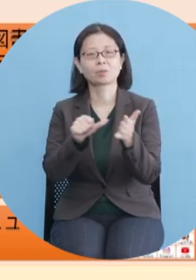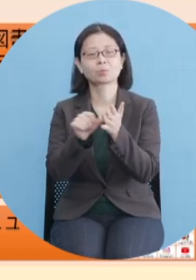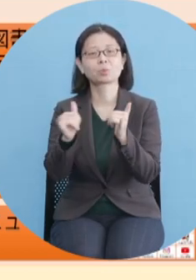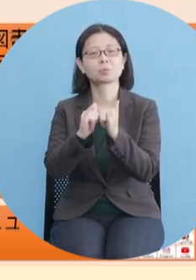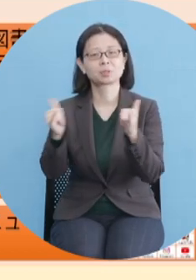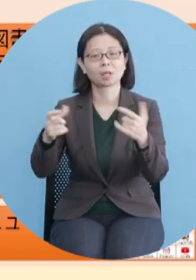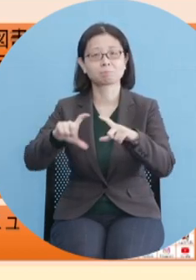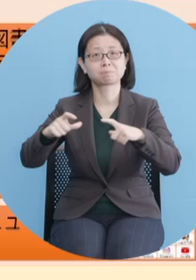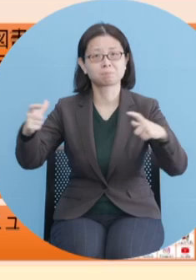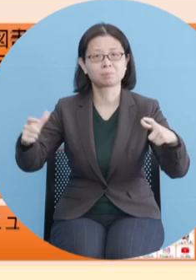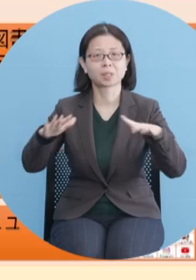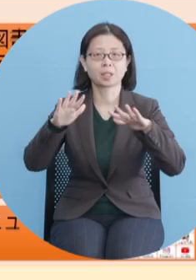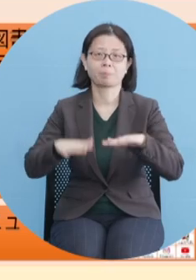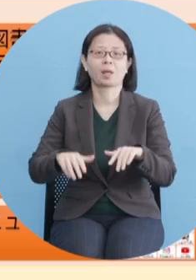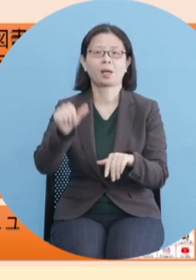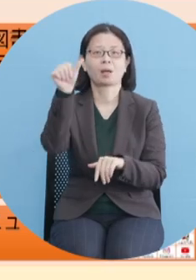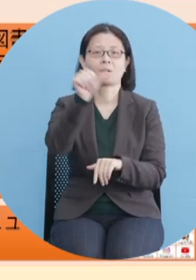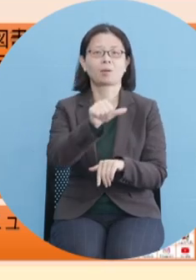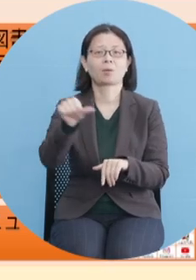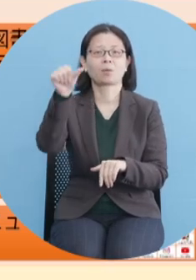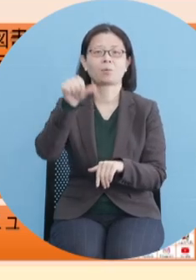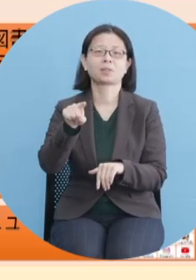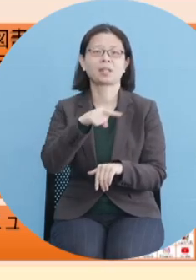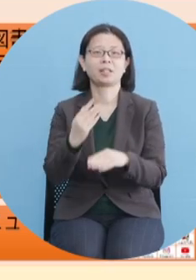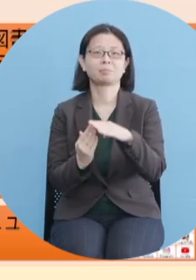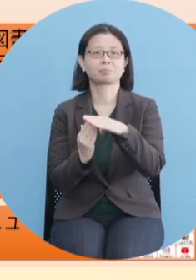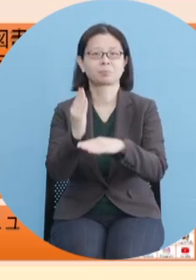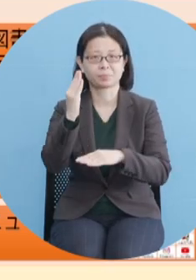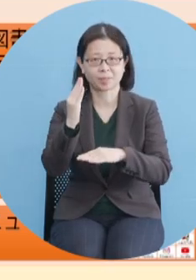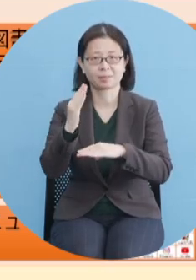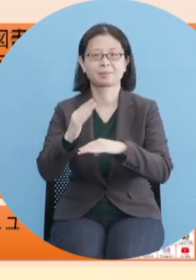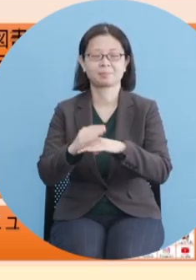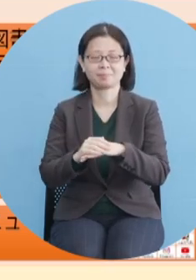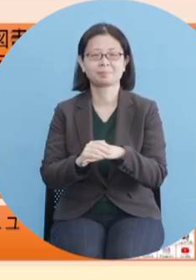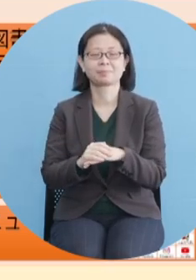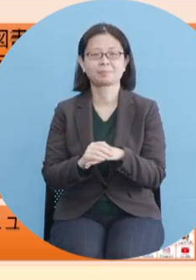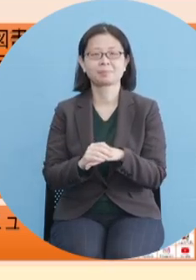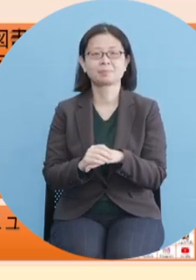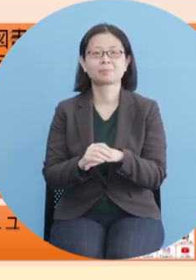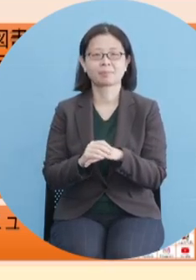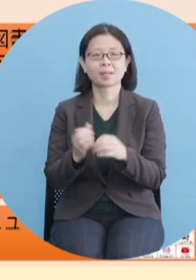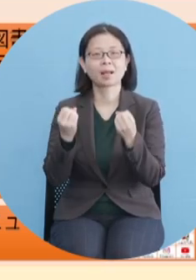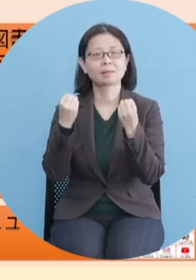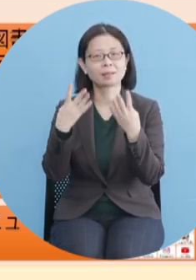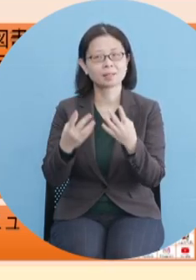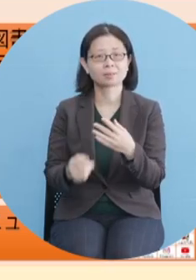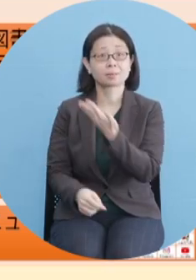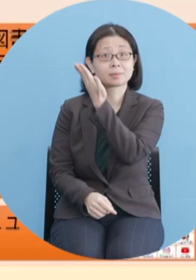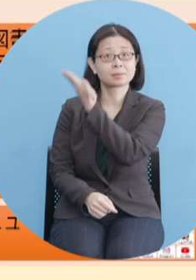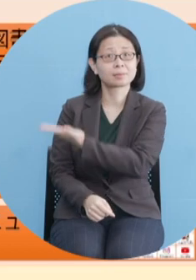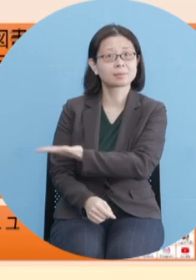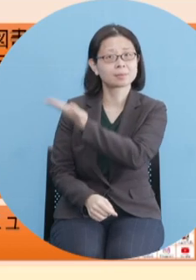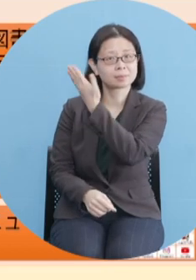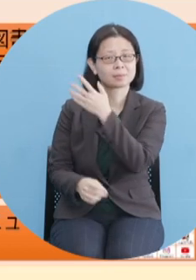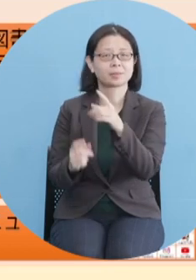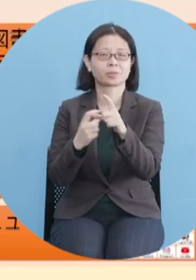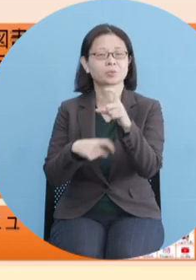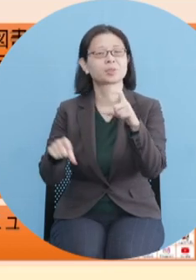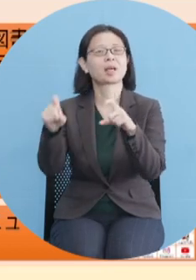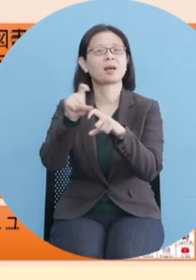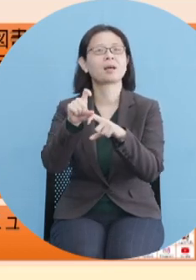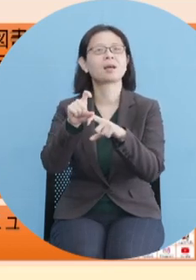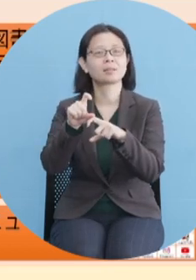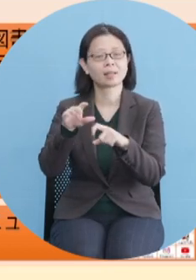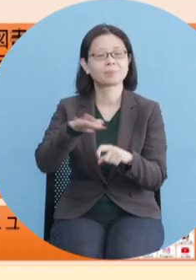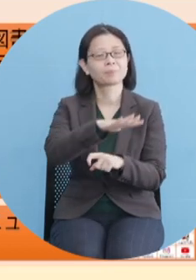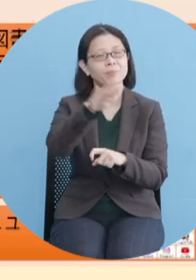者数もえ5000人を超えておるところでございますえこちらの機能を利用者の方により便利にすると